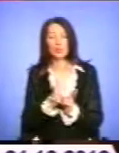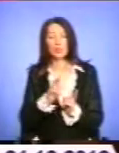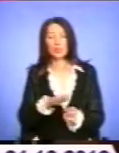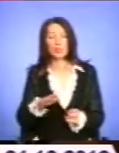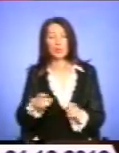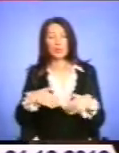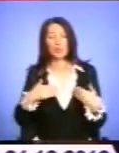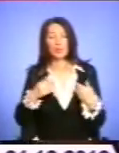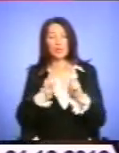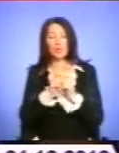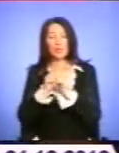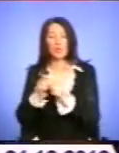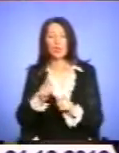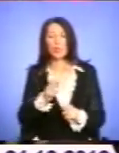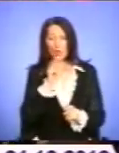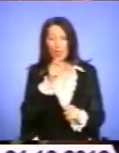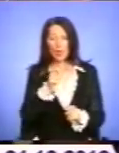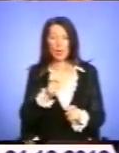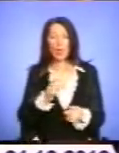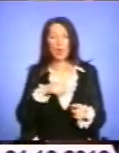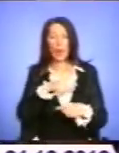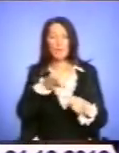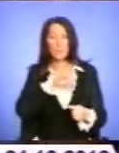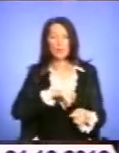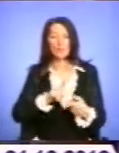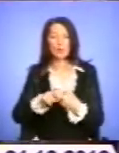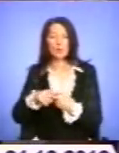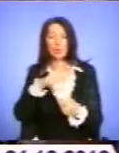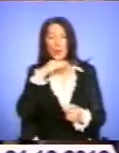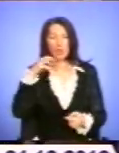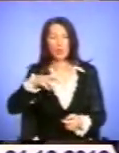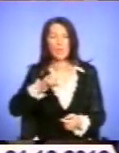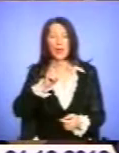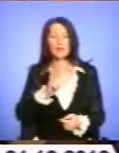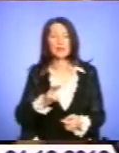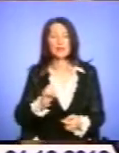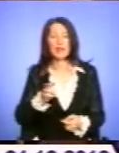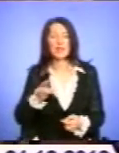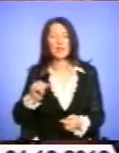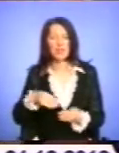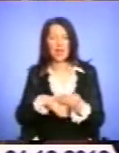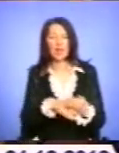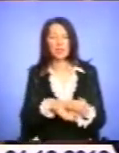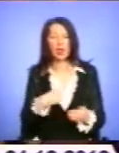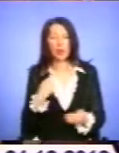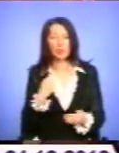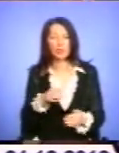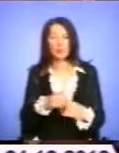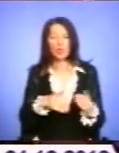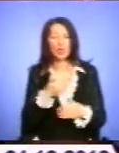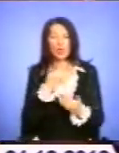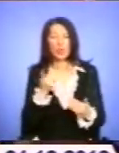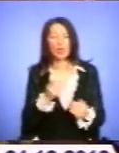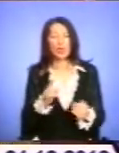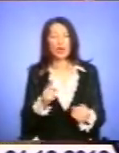їм подарки від влади, і бізнес підключився, багато меценатів в нашій області. Тобто практично немає, я б сьогодні не назвав